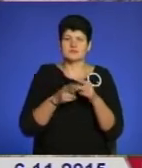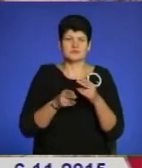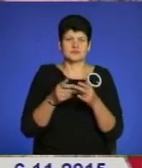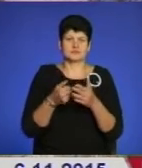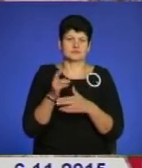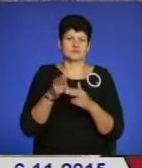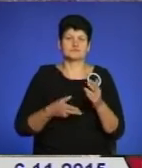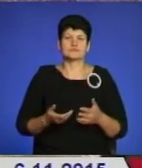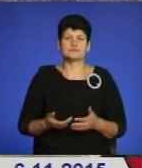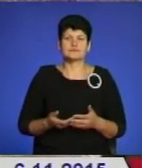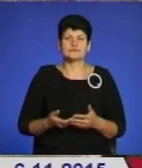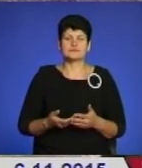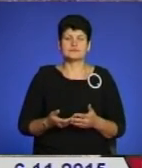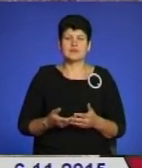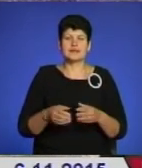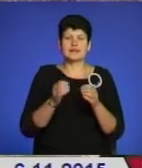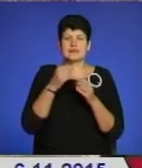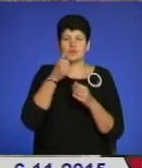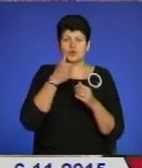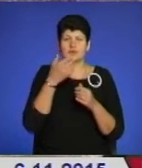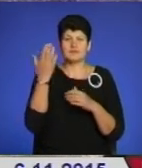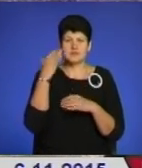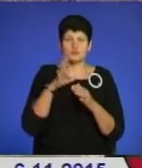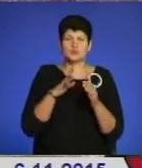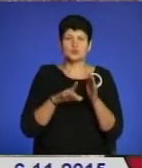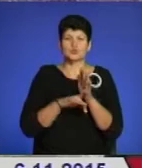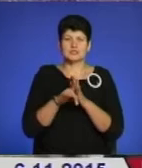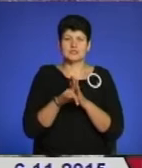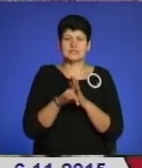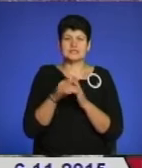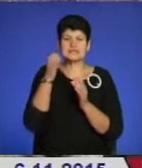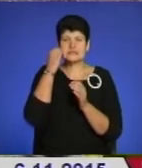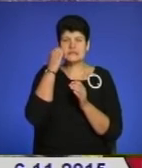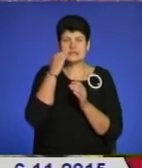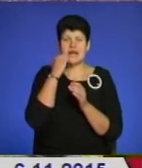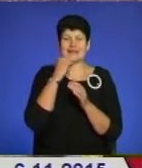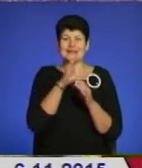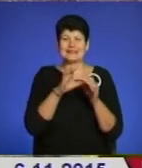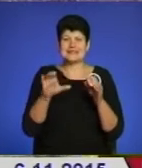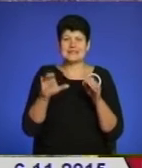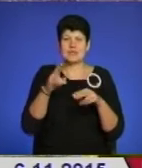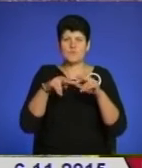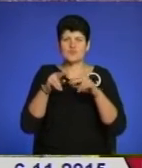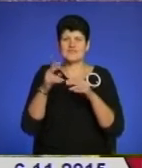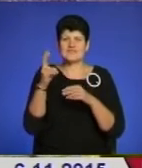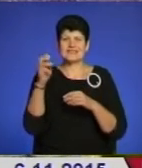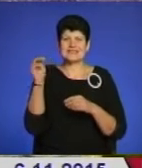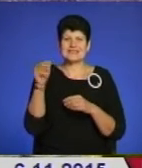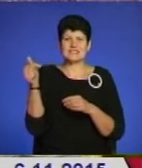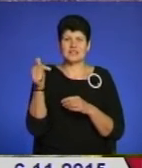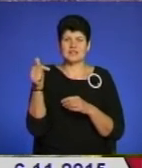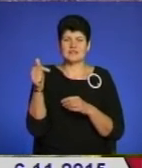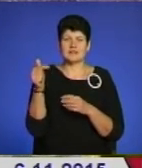кінця. Років 10 назад було розпочато старі каналізаційні будівництво, 200 тисяч гривень,